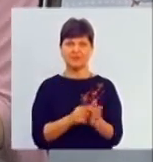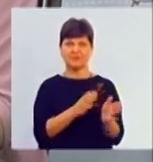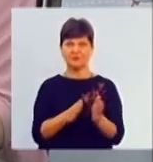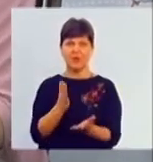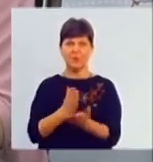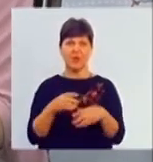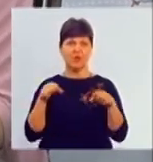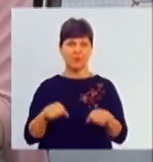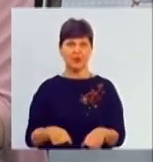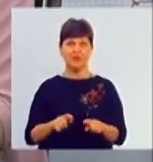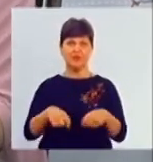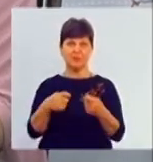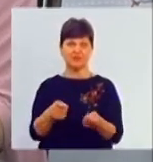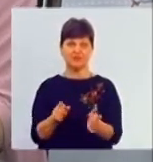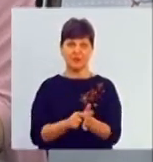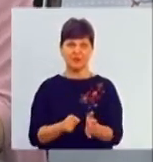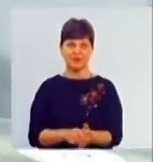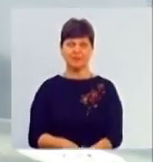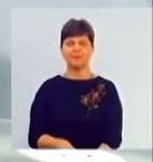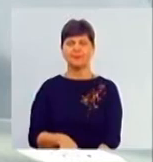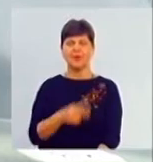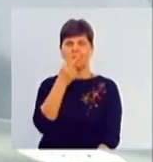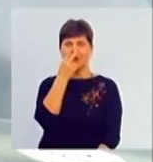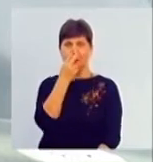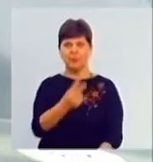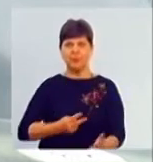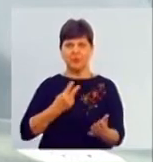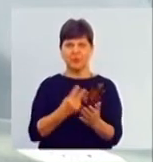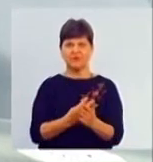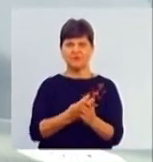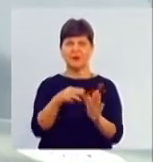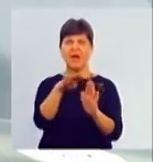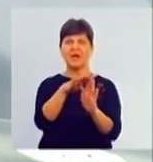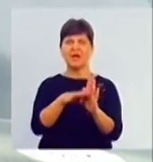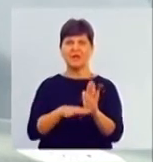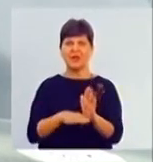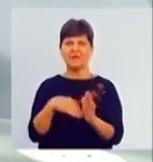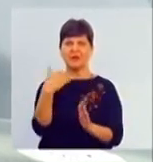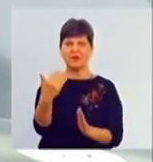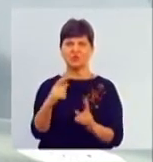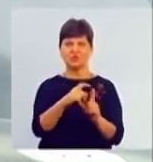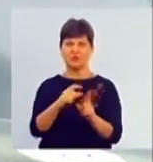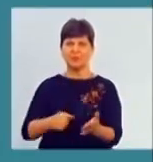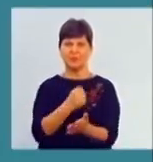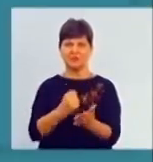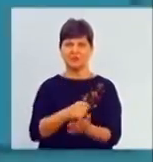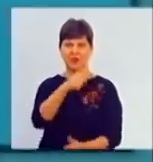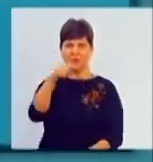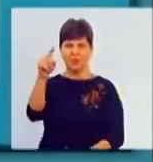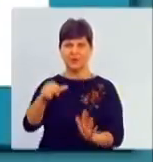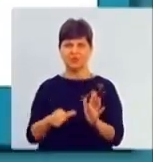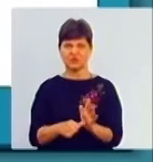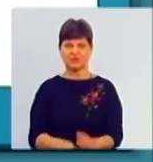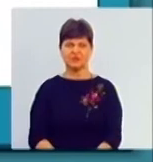на призначення пенсії. Олена Сергійовна, а ми зараз продемонструємо графіку, ваші слова підтвердження. Графіка номер 6, будь ласка, покажіть нам на